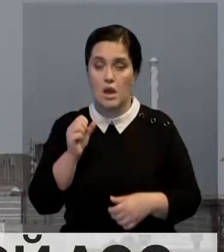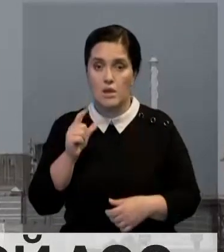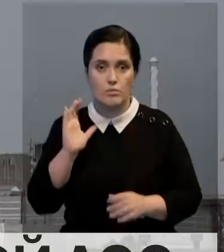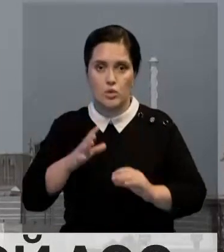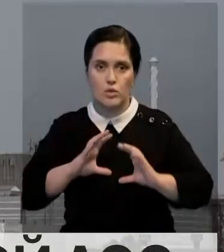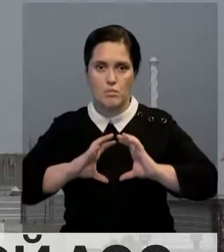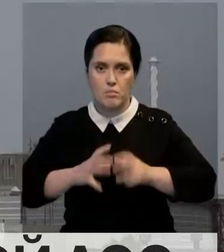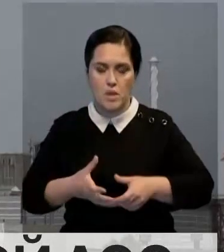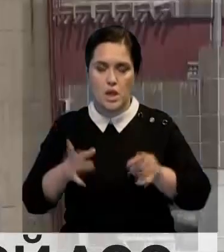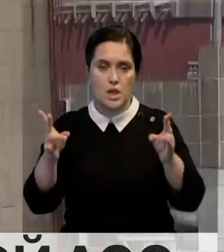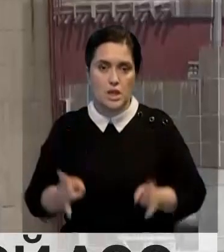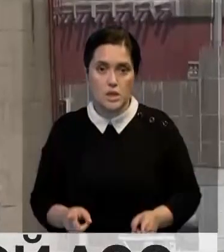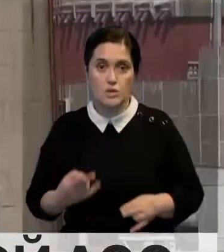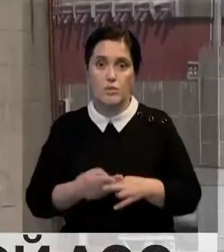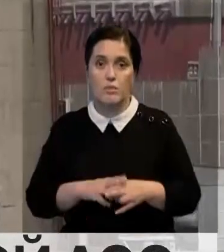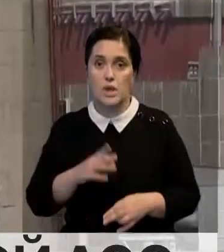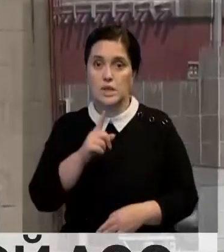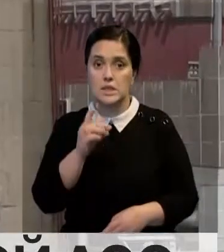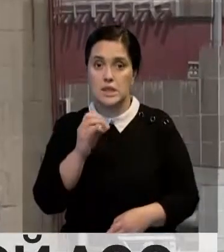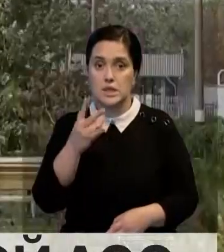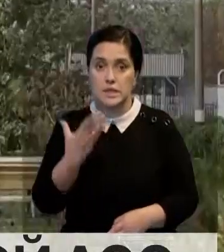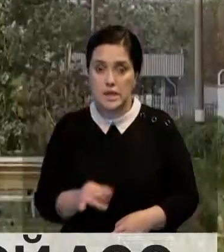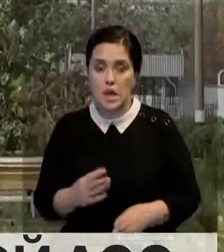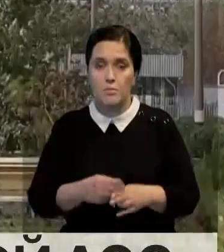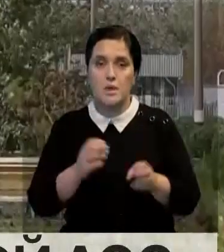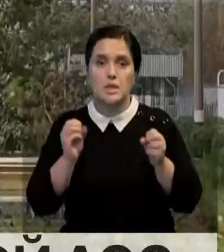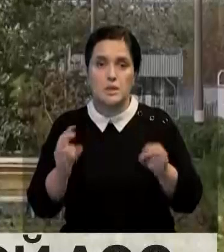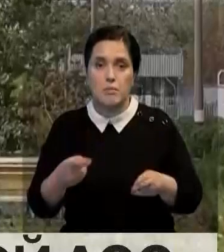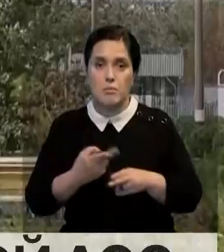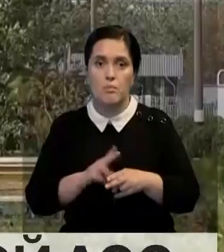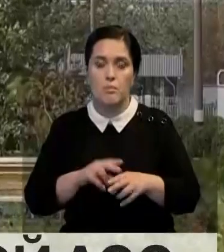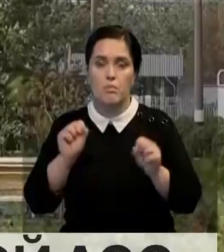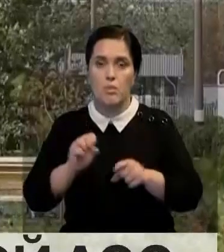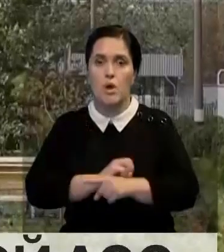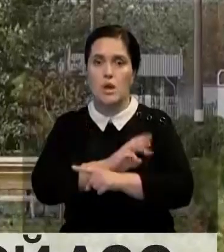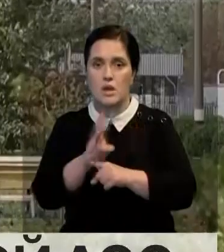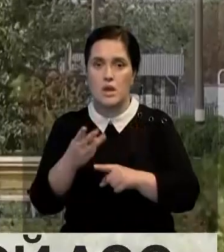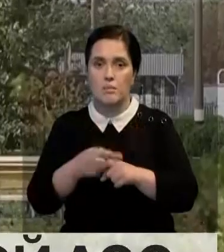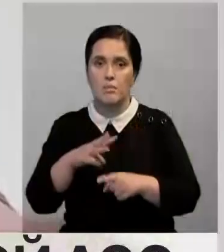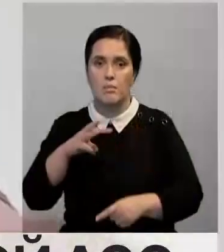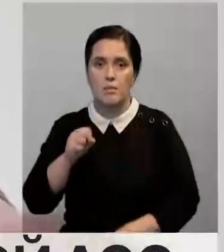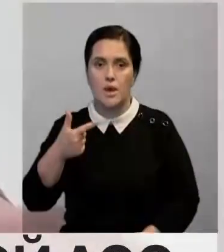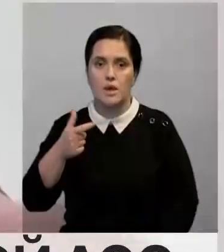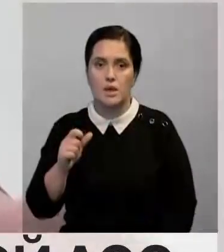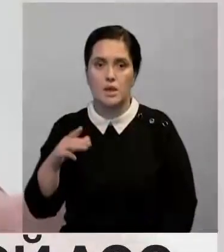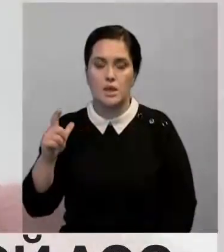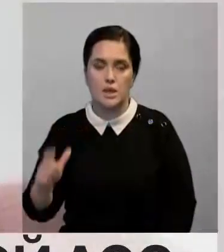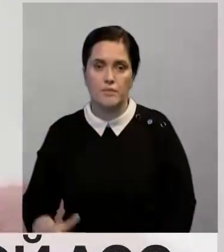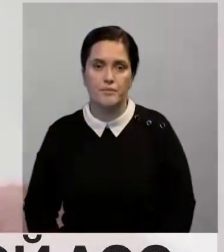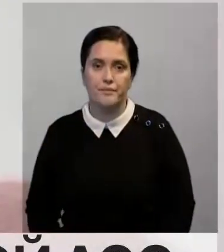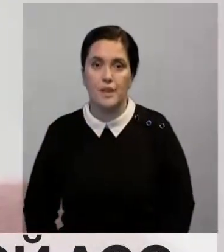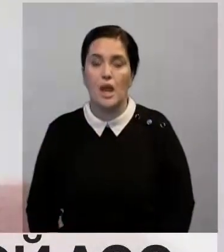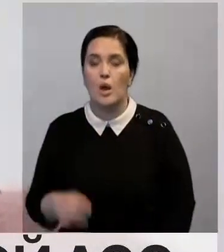глобальной катастрофой. А по мнению Владимира Зеленского, безопасность на станции сможет обеспечить миссия МАГАТЭ.